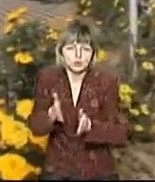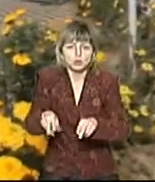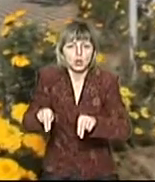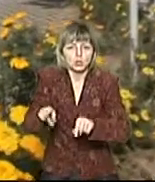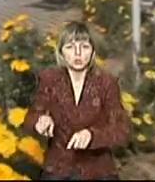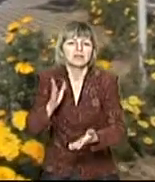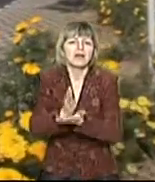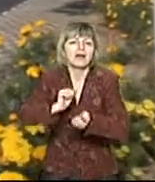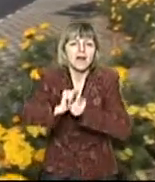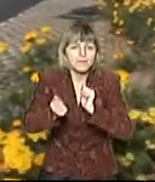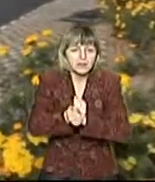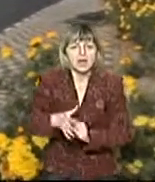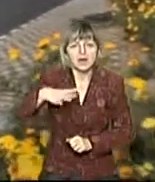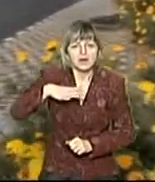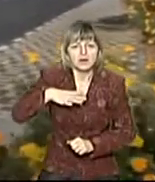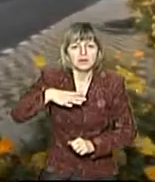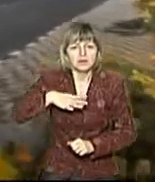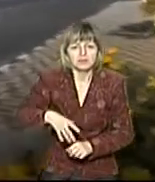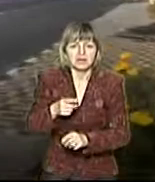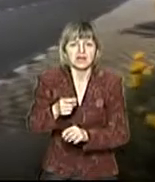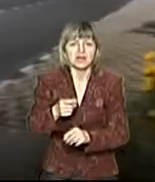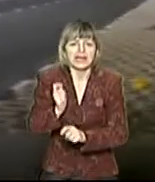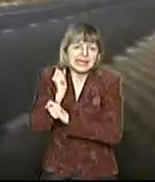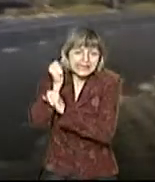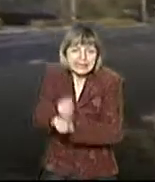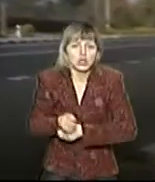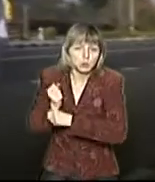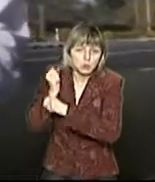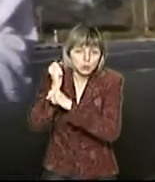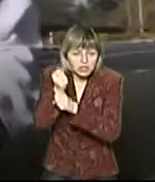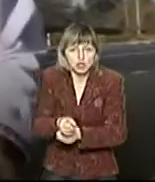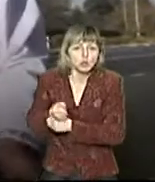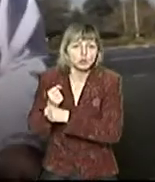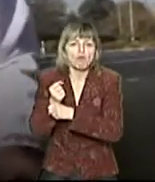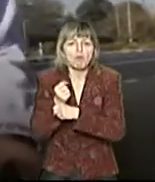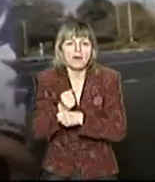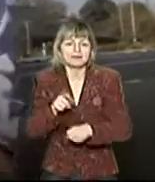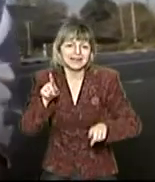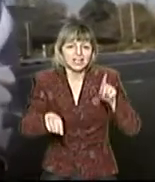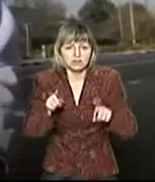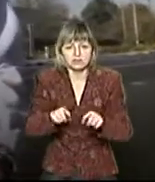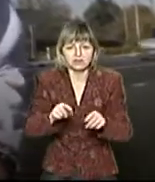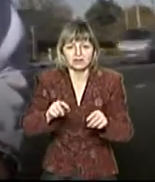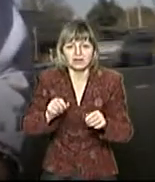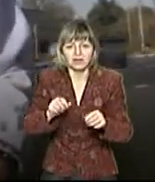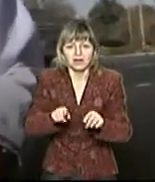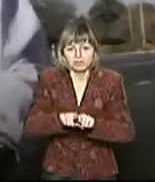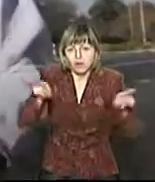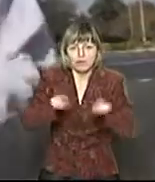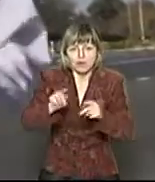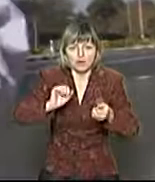і каміння, і приходиться киркою довбати. Часом іскри йдуть від